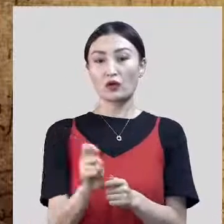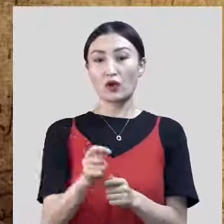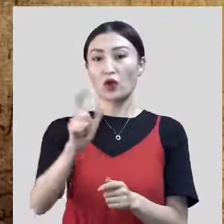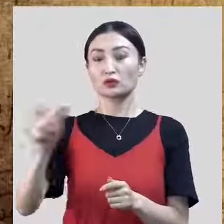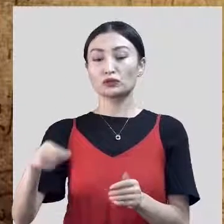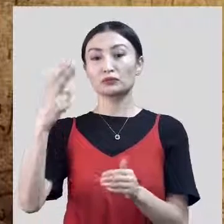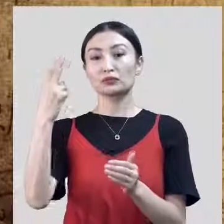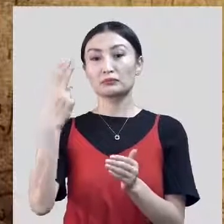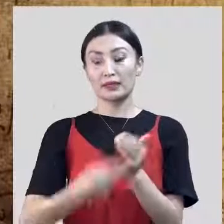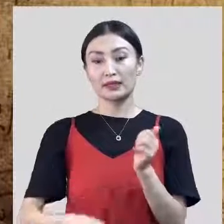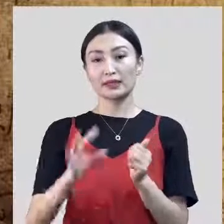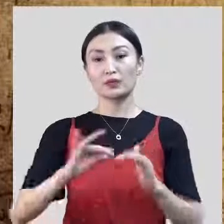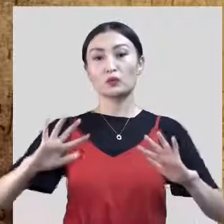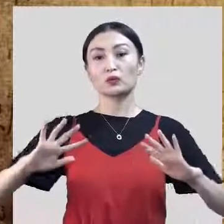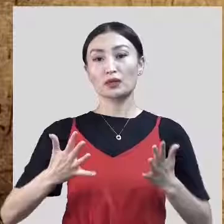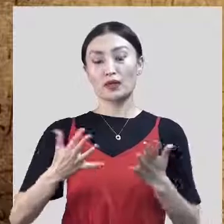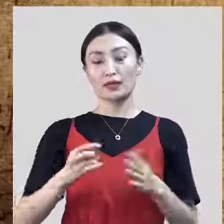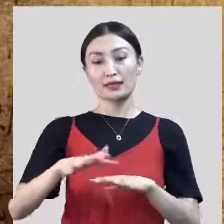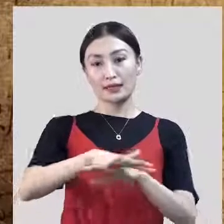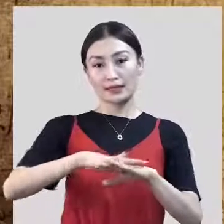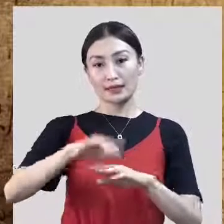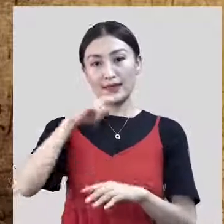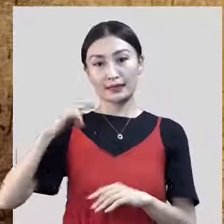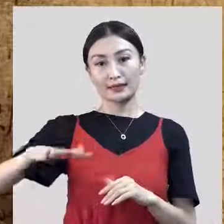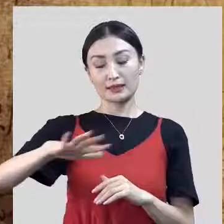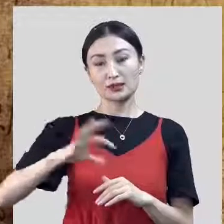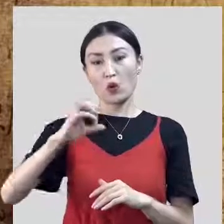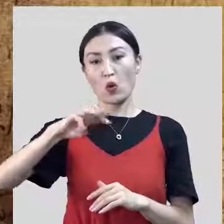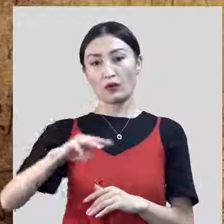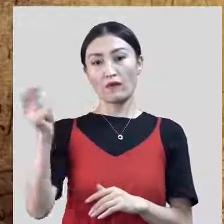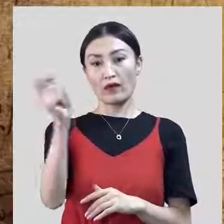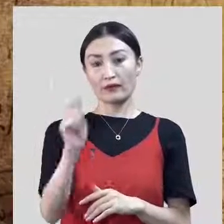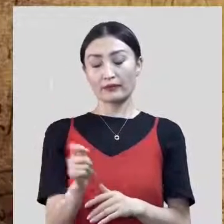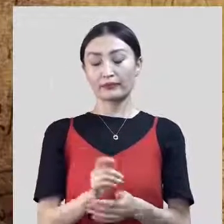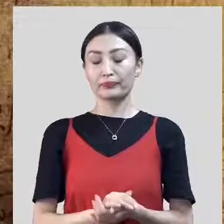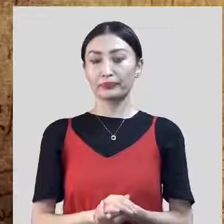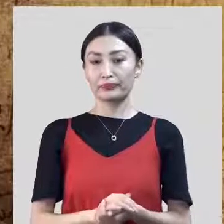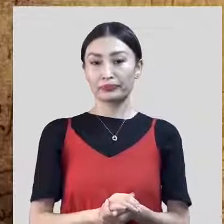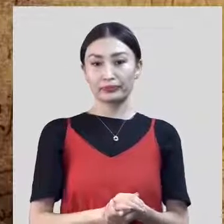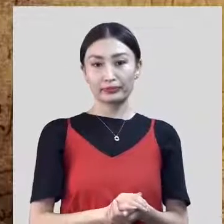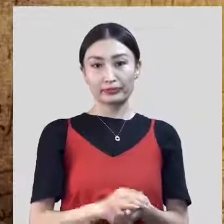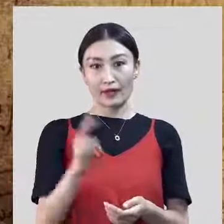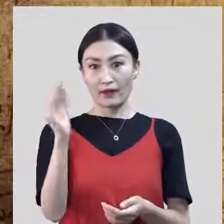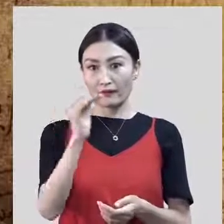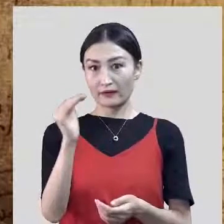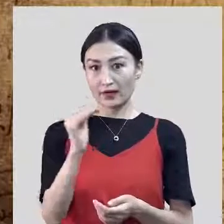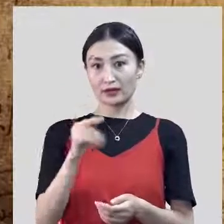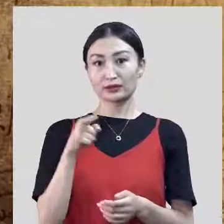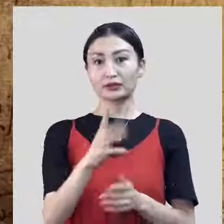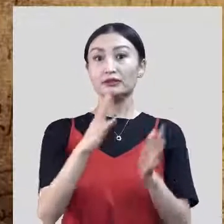под или и усталость население россии от войны к февралю